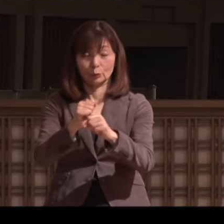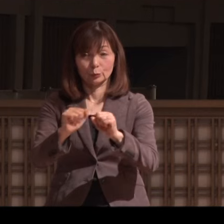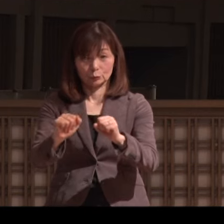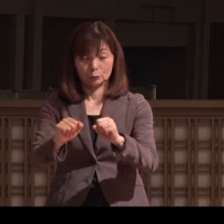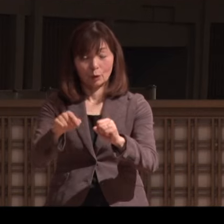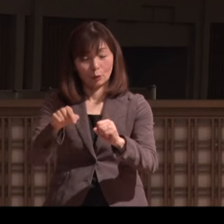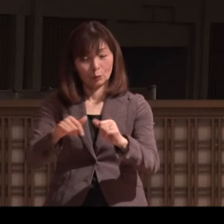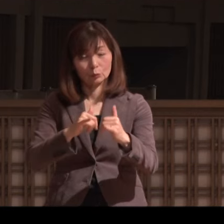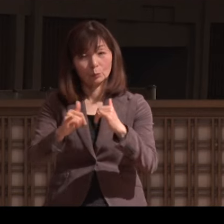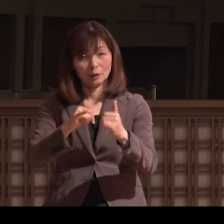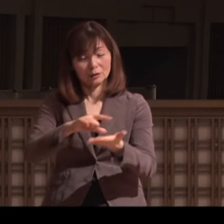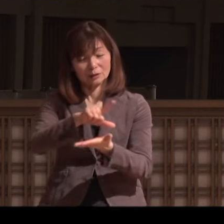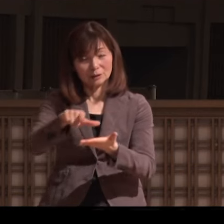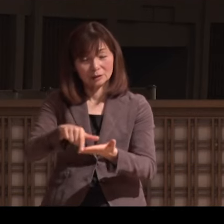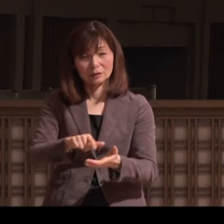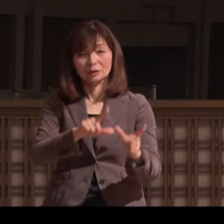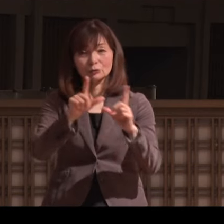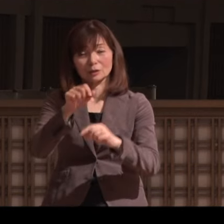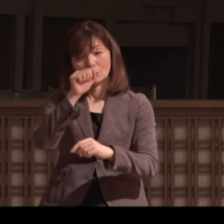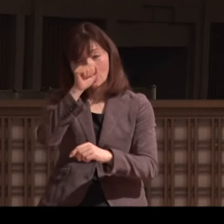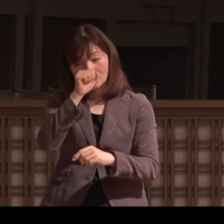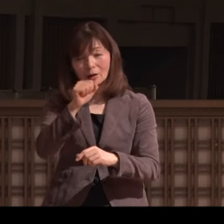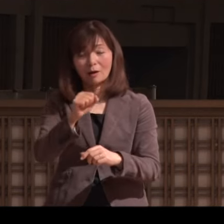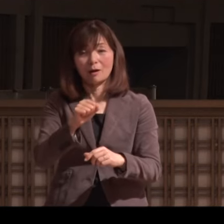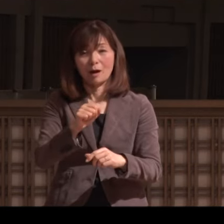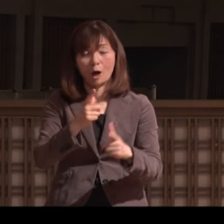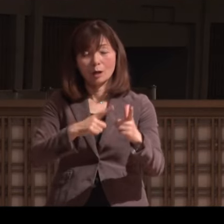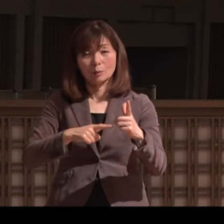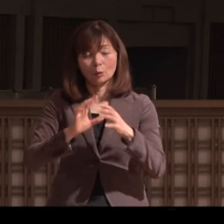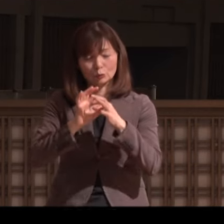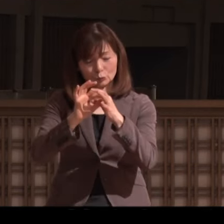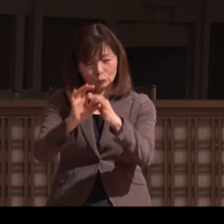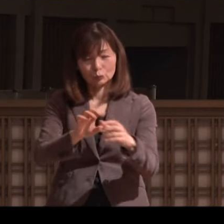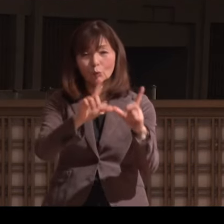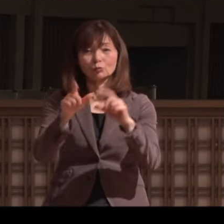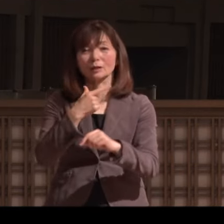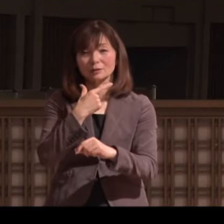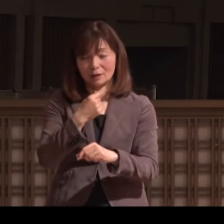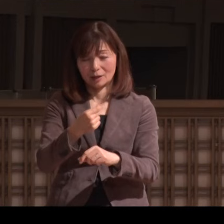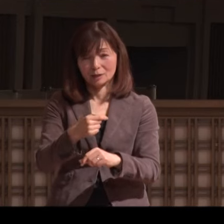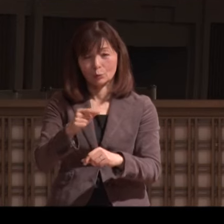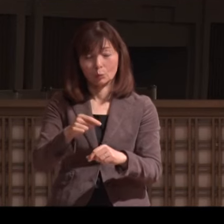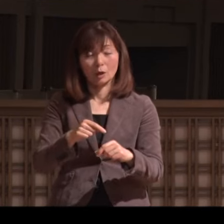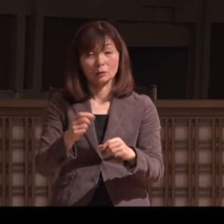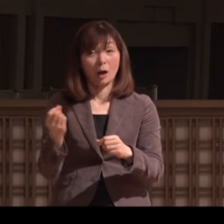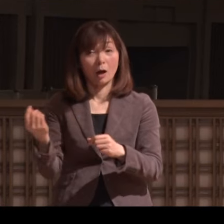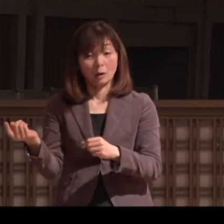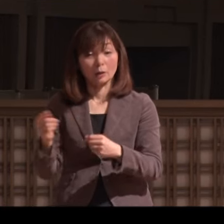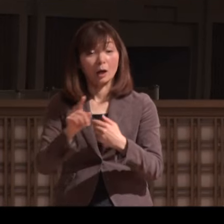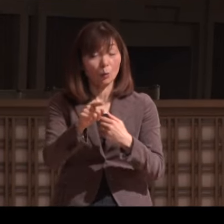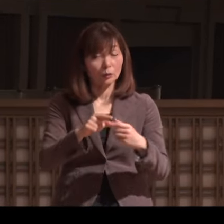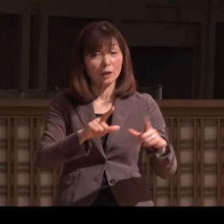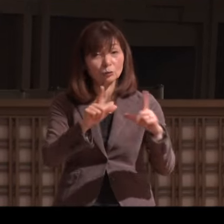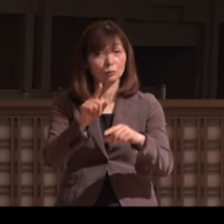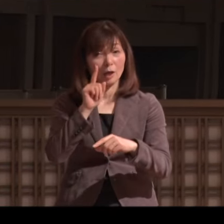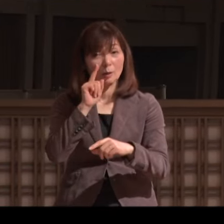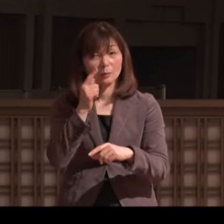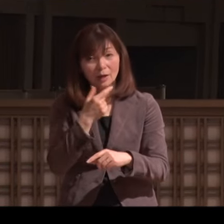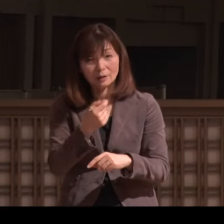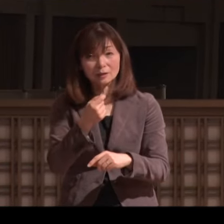住んでよかったもっと住み続けたいあるいは住んでみたいと思っていただけるようなそういった持続可能な